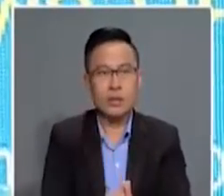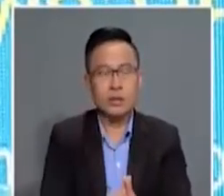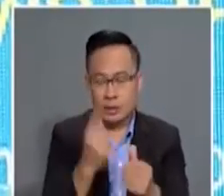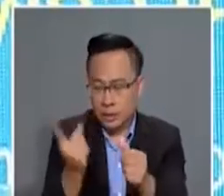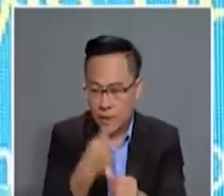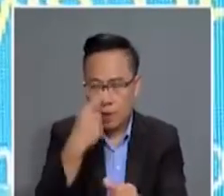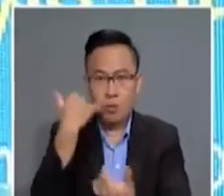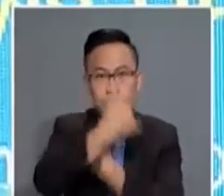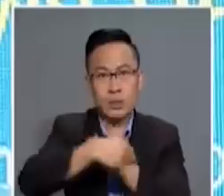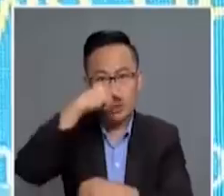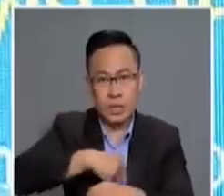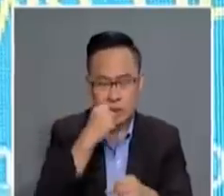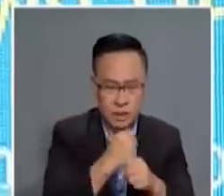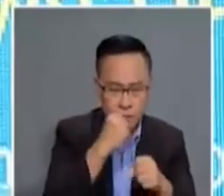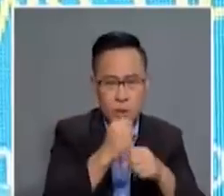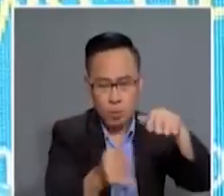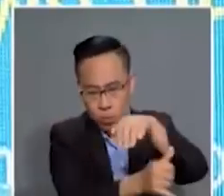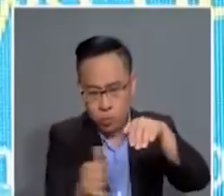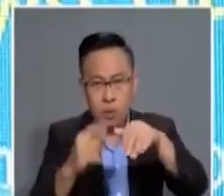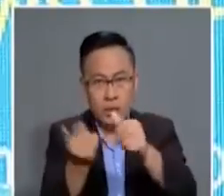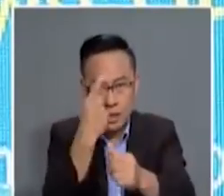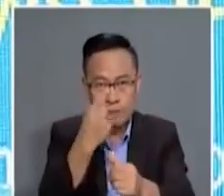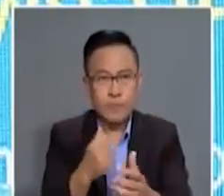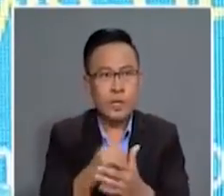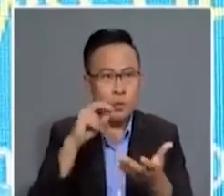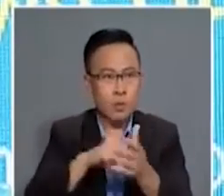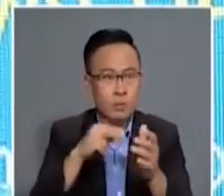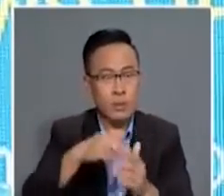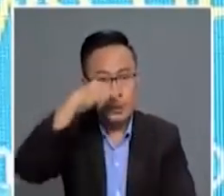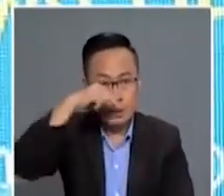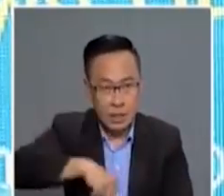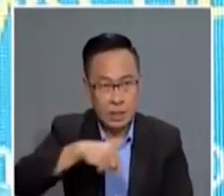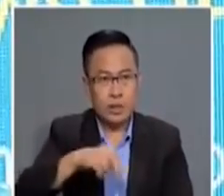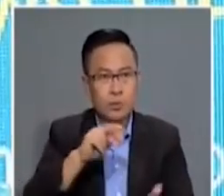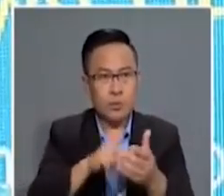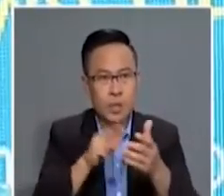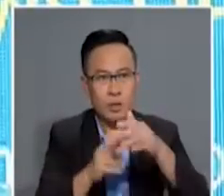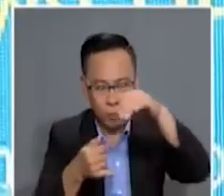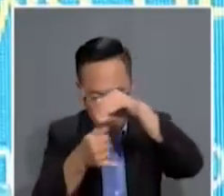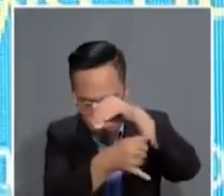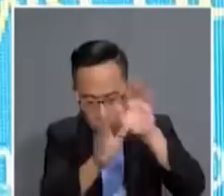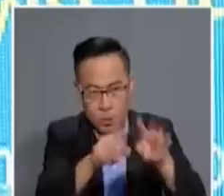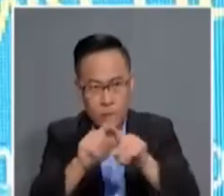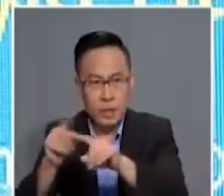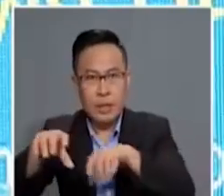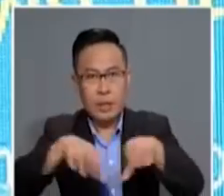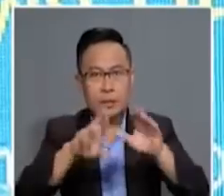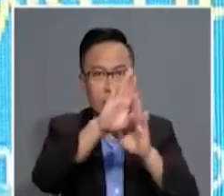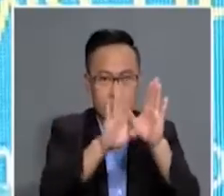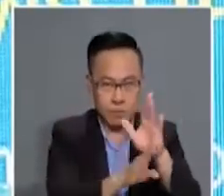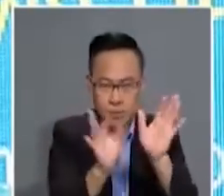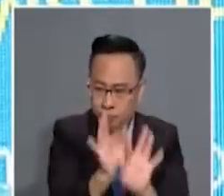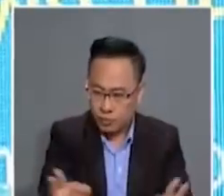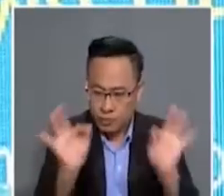ไทยมันไม่เคยเกิดขึ้นทุกคนจะได้รู้ว่าประเทศไทยมันมีที่ลึกลับซับซ้อนมากมายพนักงานจัดระเบียบสำคัญที่สุด